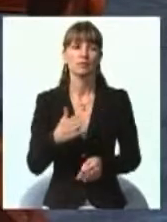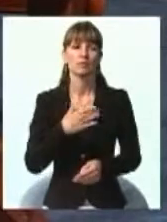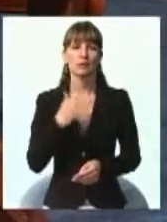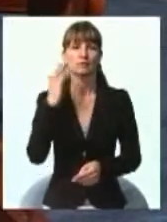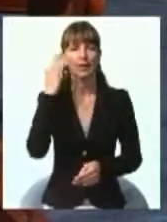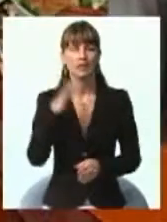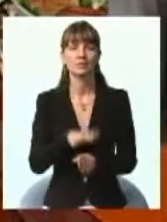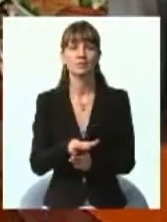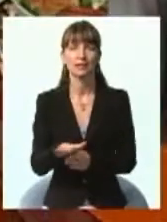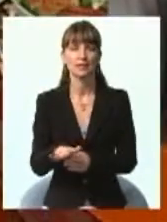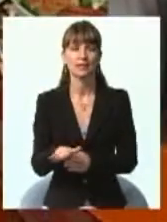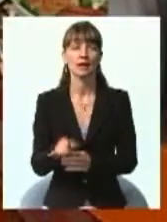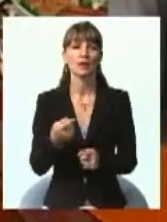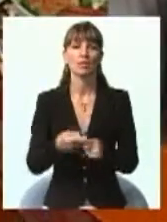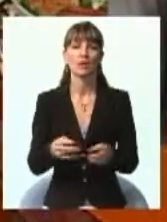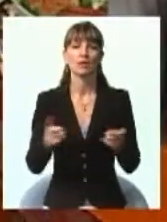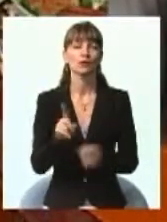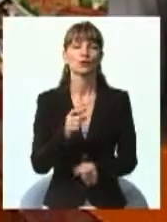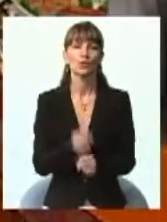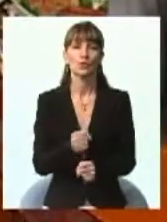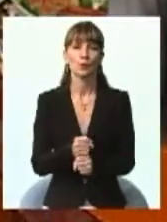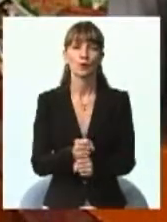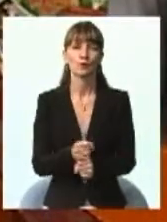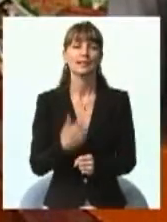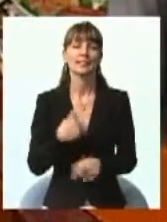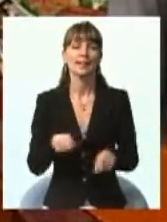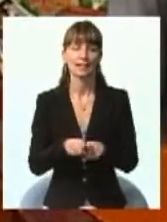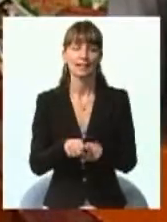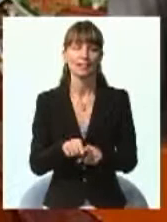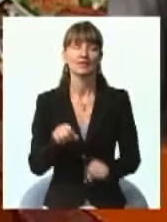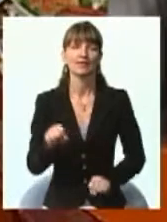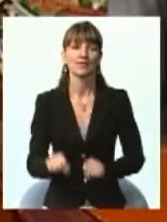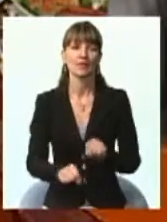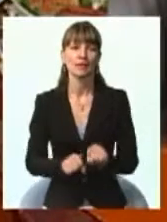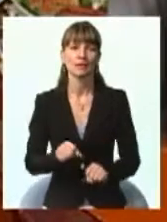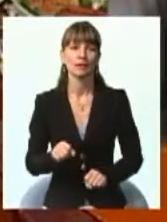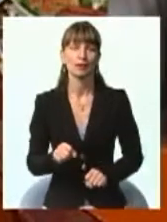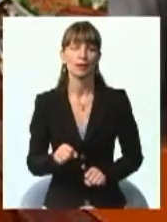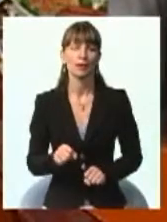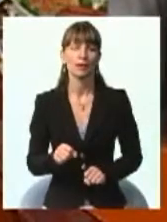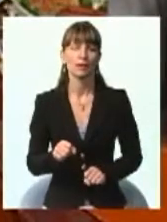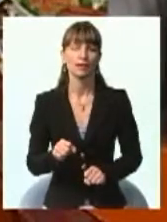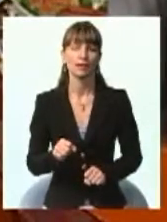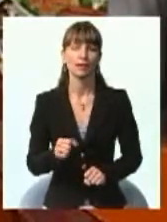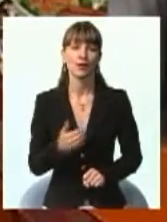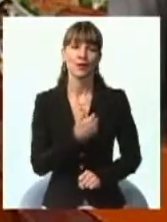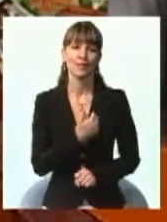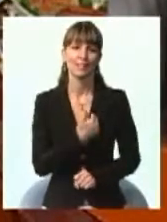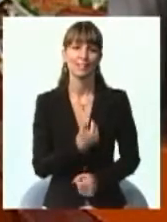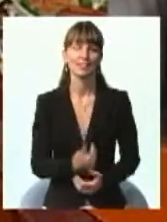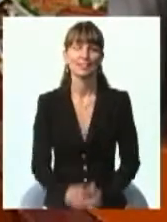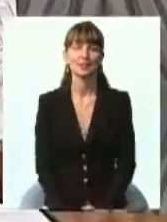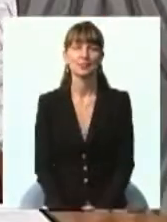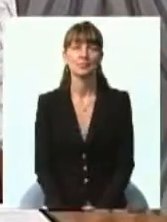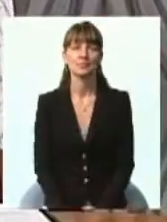бачиш, здійснилася. Тож треба щось робити. Я теж в велосипеді якось мечтала.